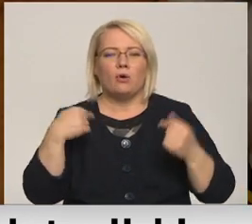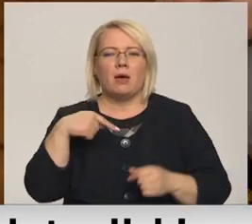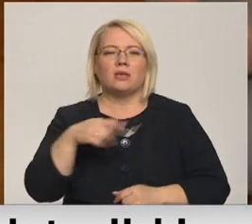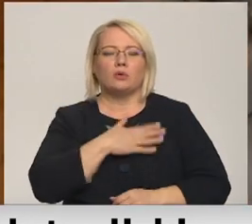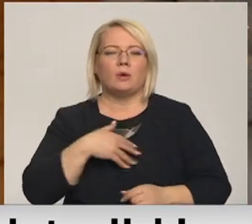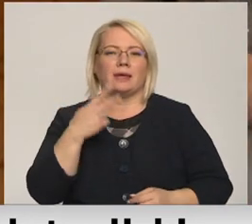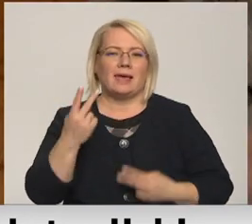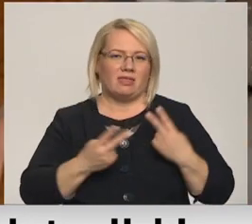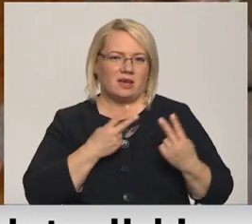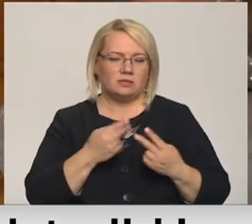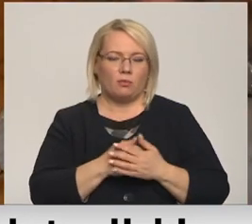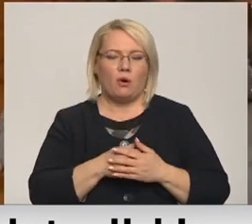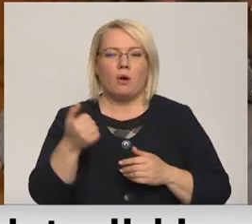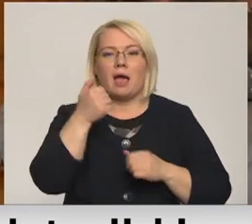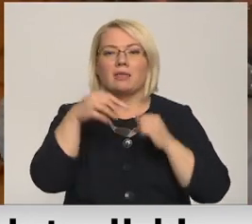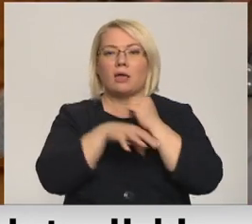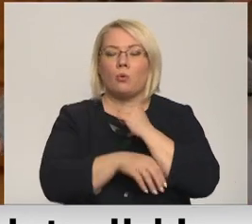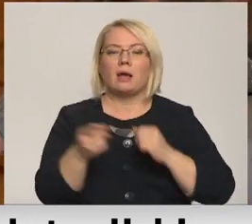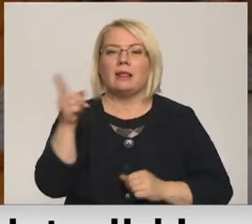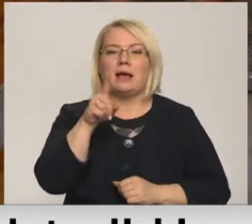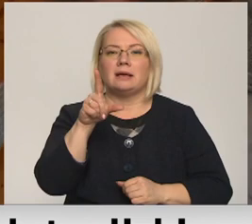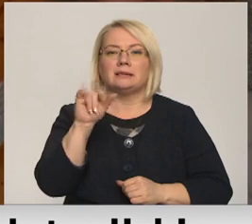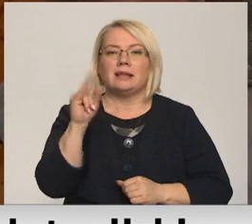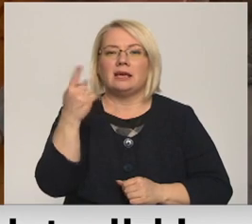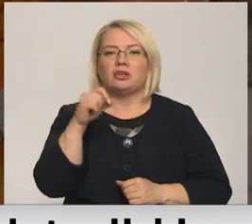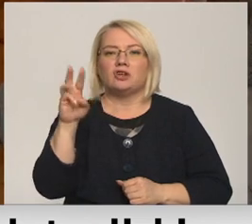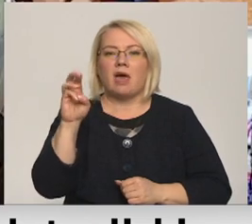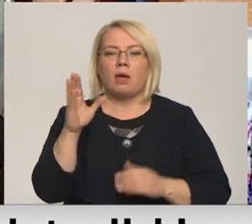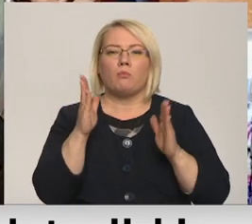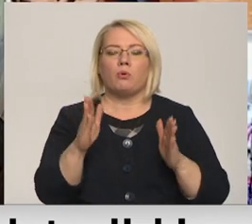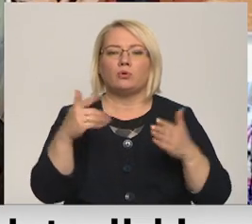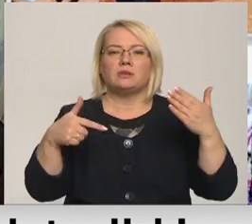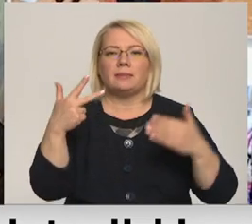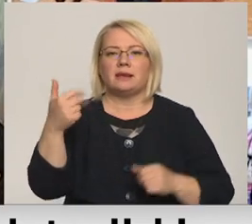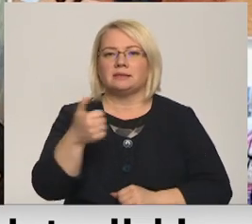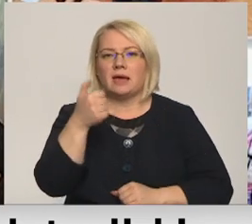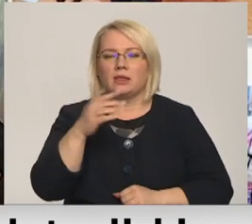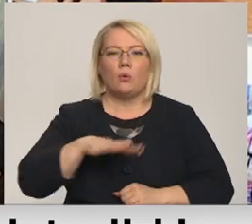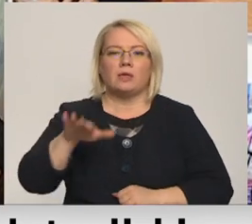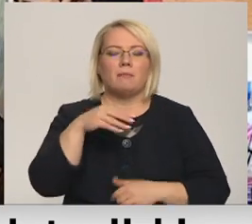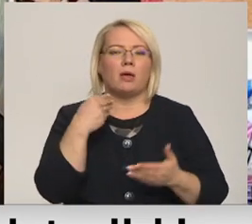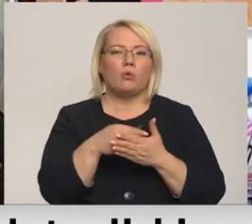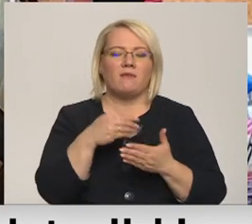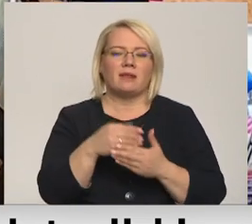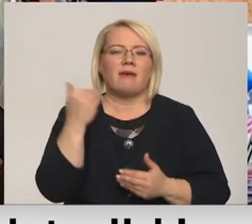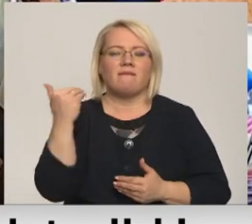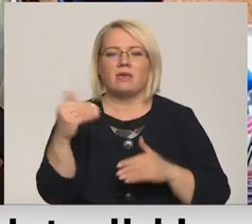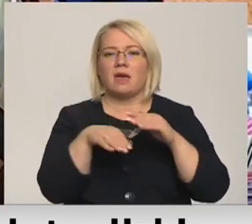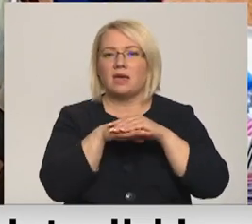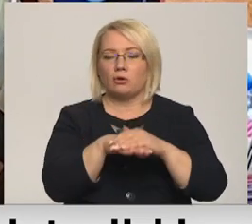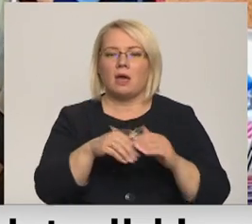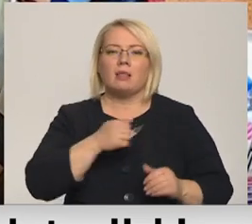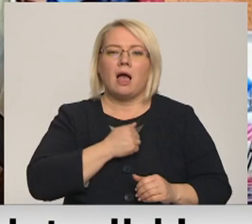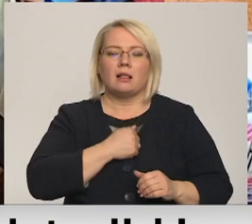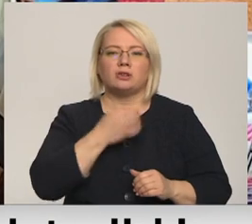Gada nogalē Antonams Lišānam būtu apritējuši 73 gadi. Ģimene ļoti novērtēja viņa būtisko ieguldījumu Latgales